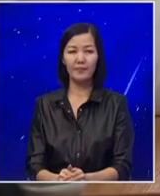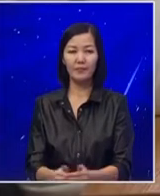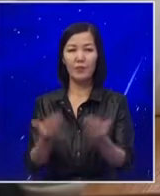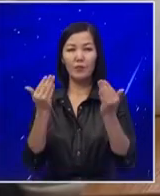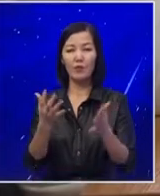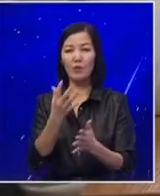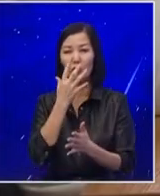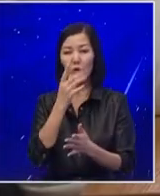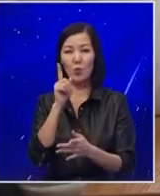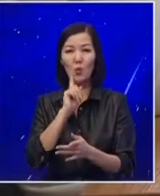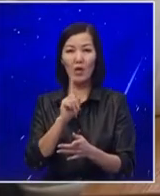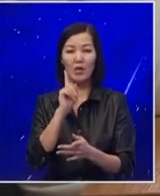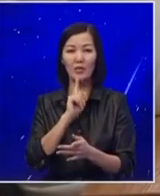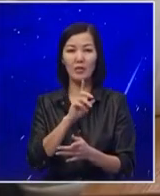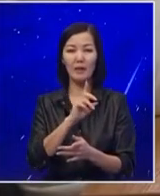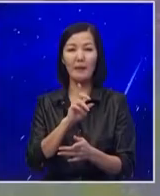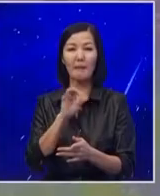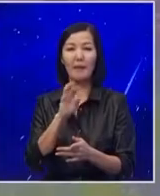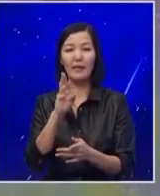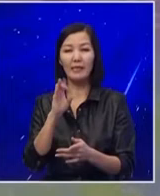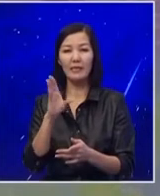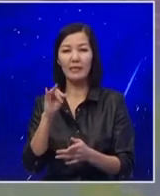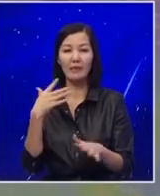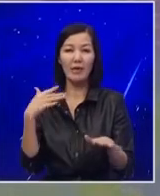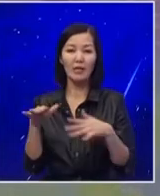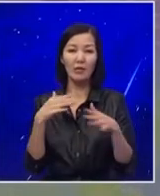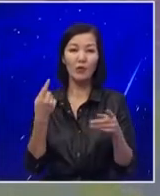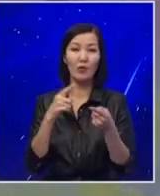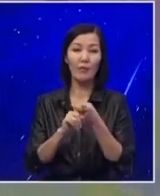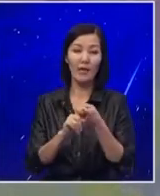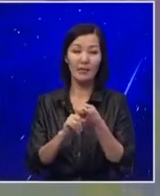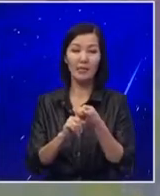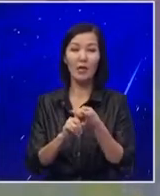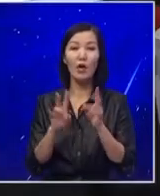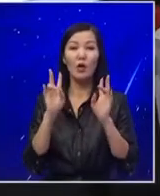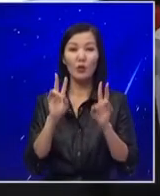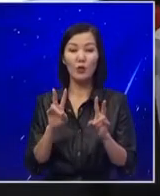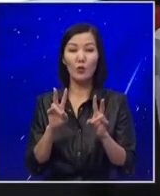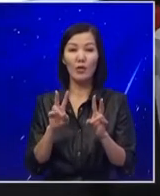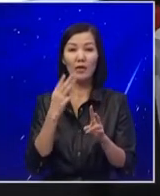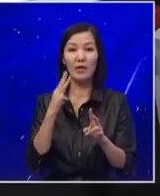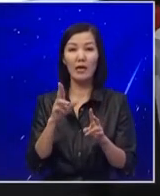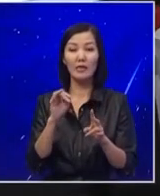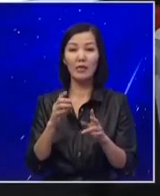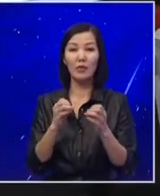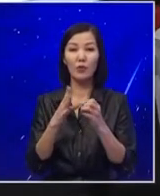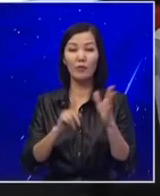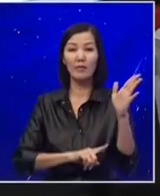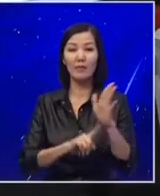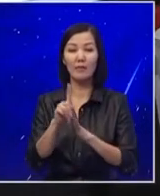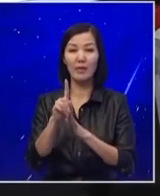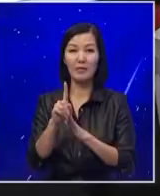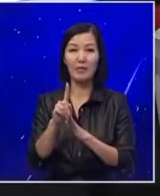Бүгінгі жылы уақытша, бұл батыс Сібір антициклонының әлсіреуіне байланысты дейді мамандар. Облыста қаңтардың 15-нен бастап күн